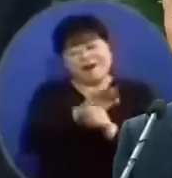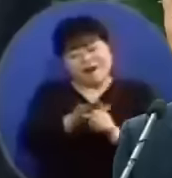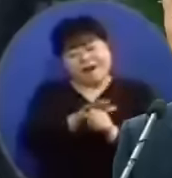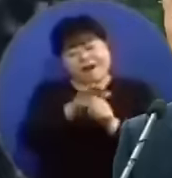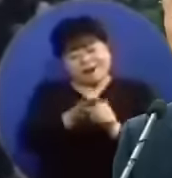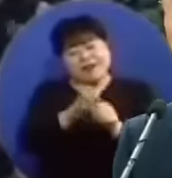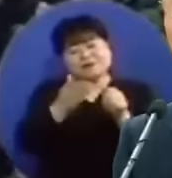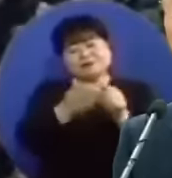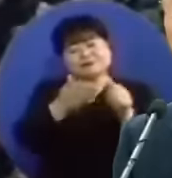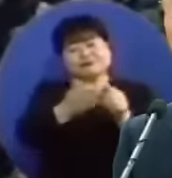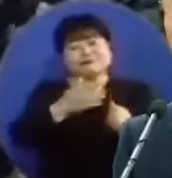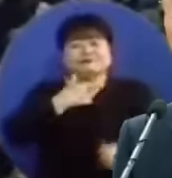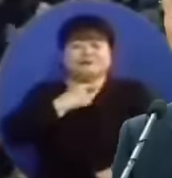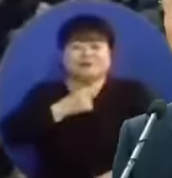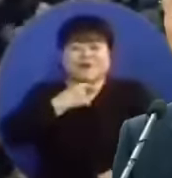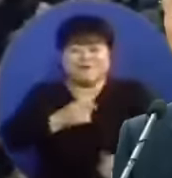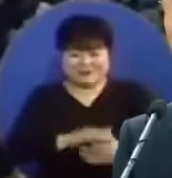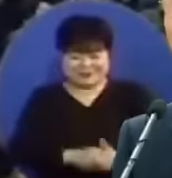수 없어요.